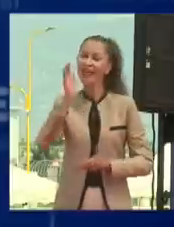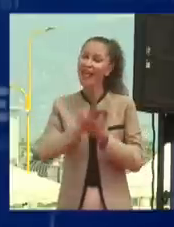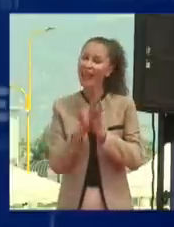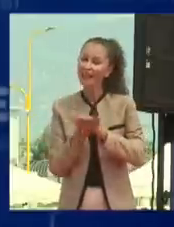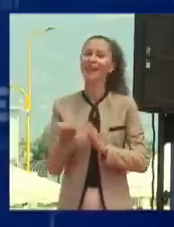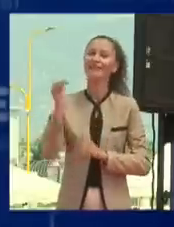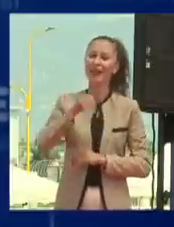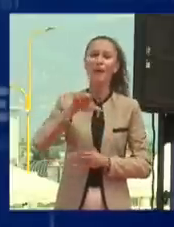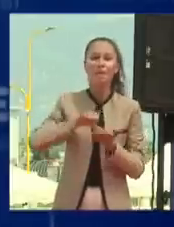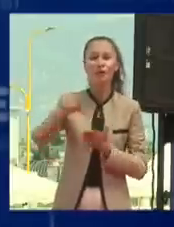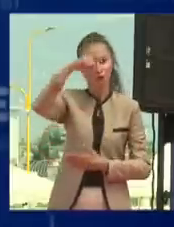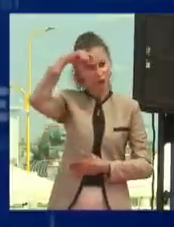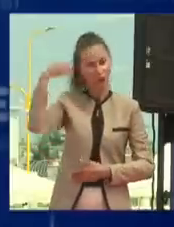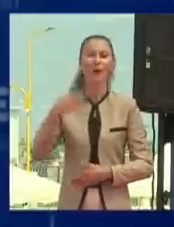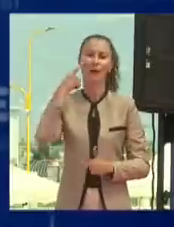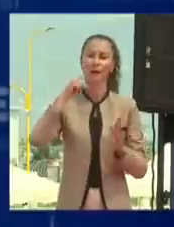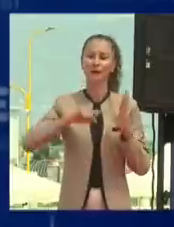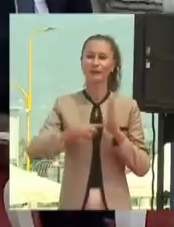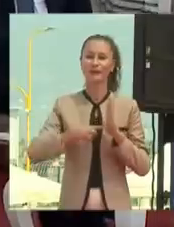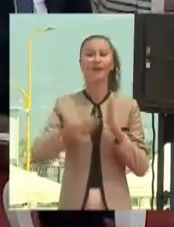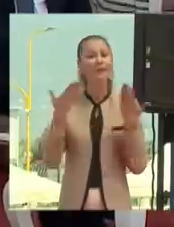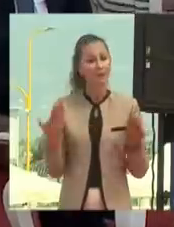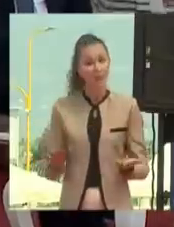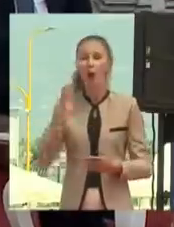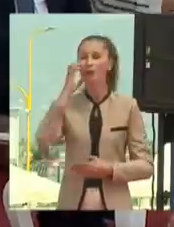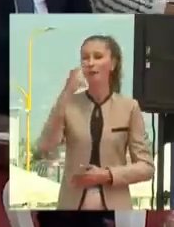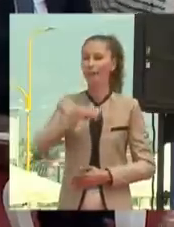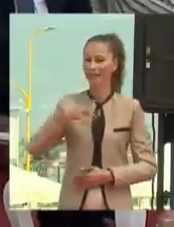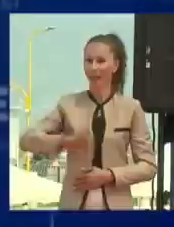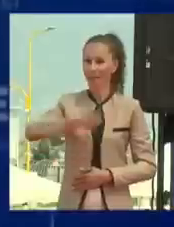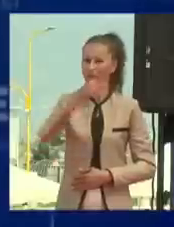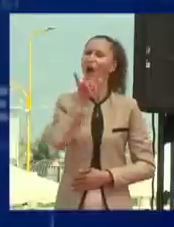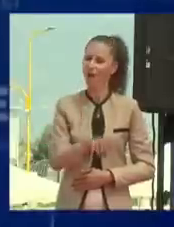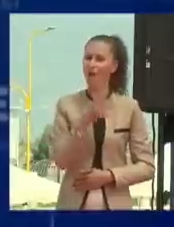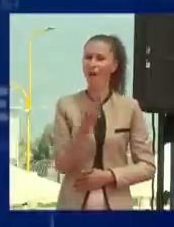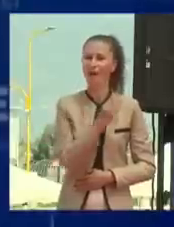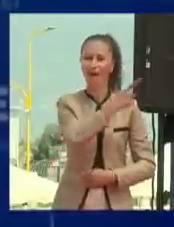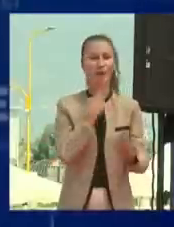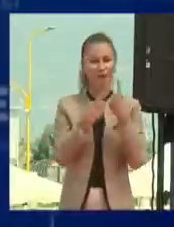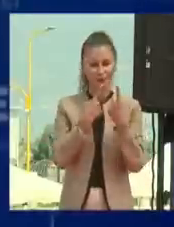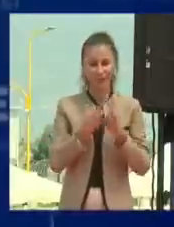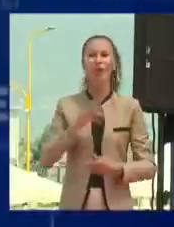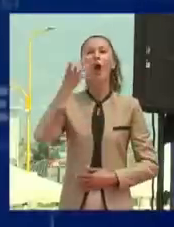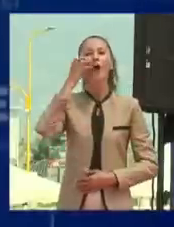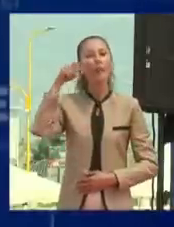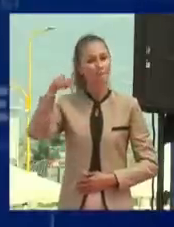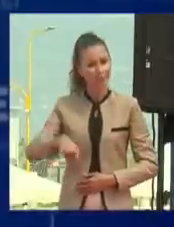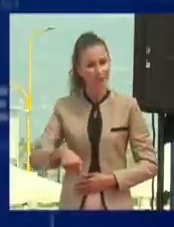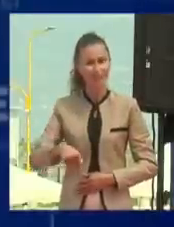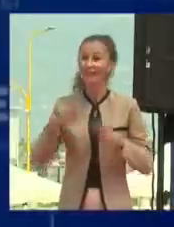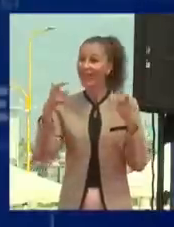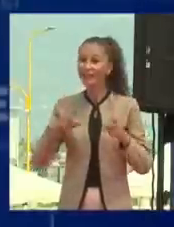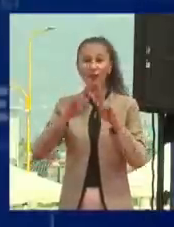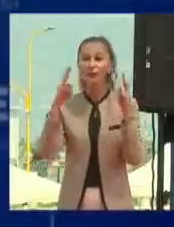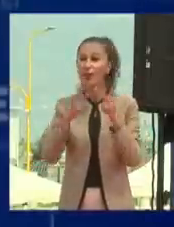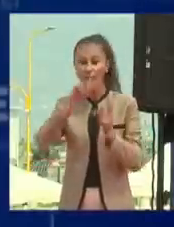gelen bütün çabayı gösterdiler. Tabii Ödemiş Belediye Başkanımız haklı olarak konuşurken Ödemiş'i neredeyse